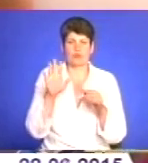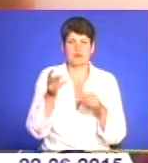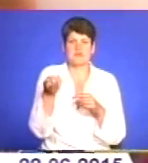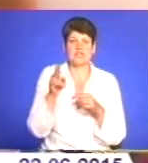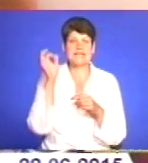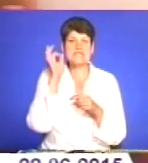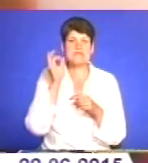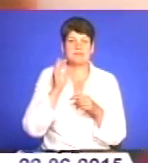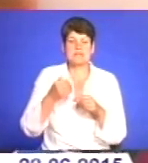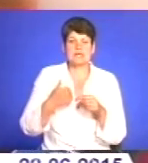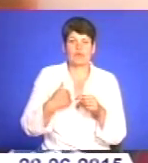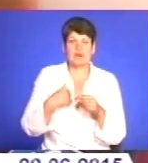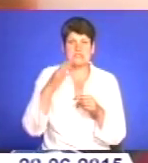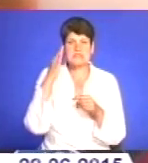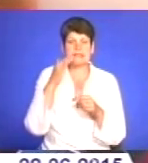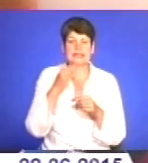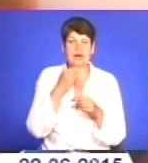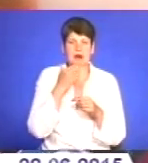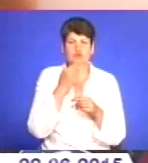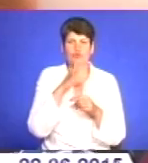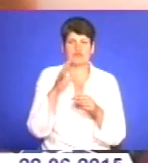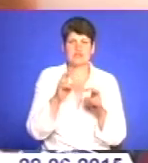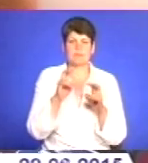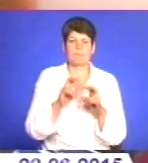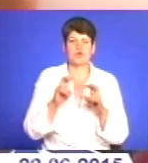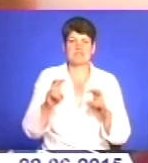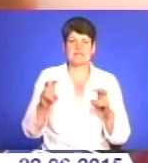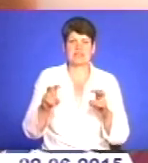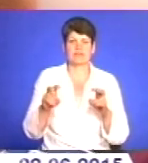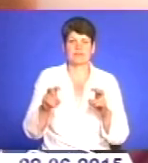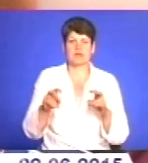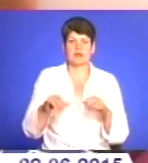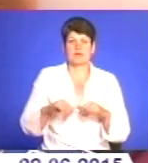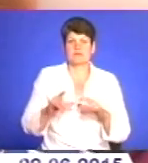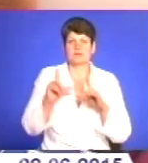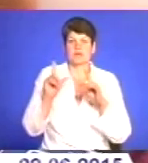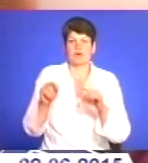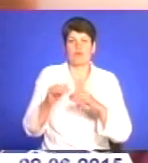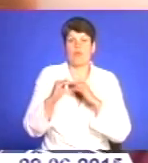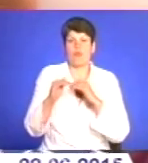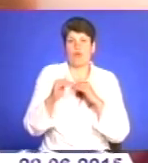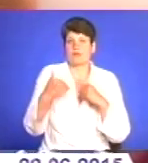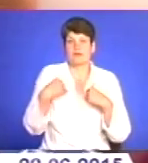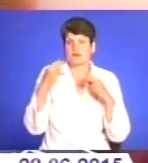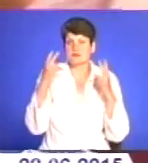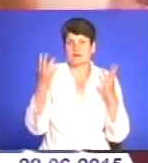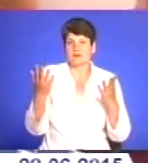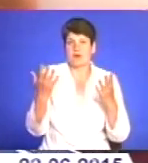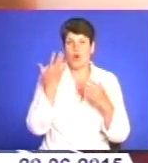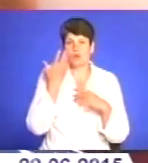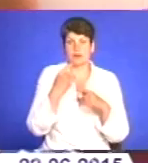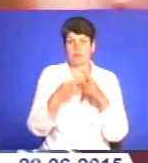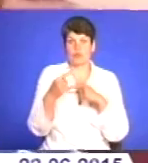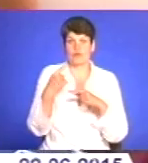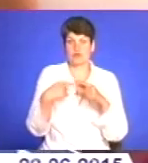німці. Нас тато всіх посадив на віз, чого він нас вивіз в поле, я не знаю. Ми коли вернулися